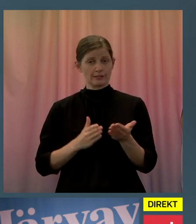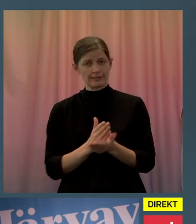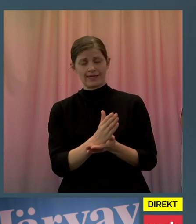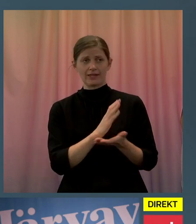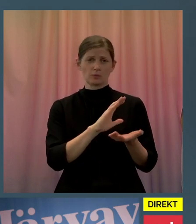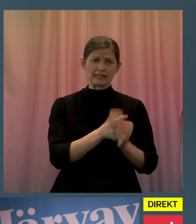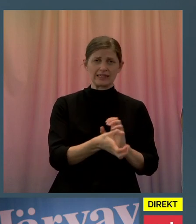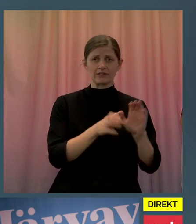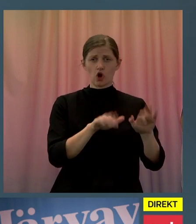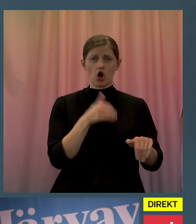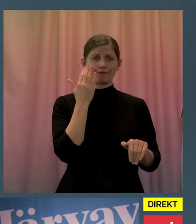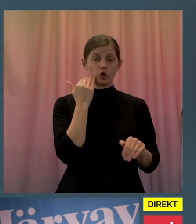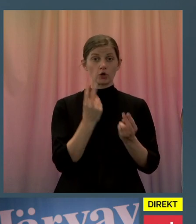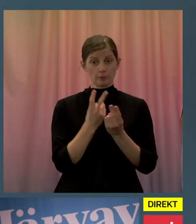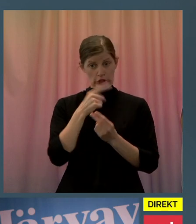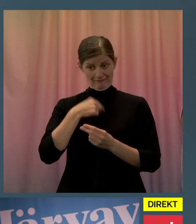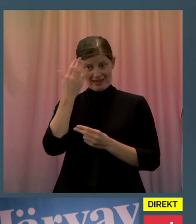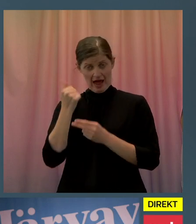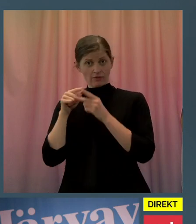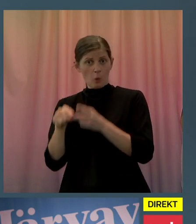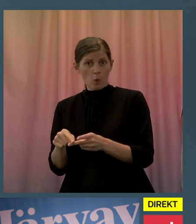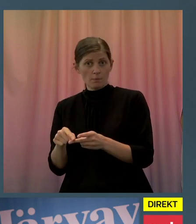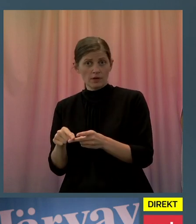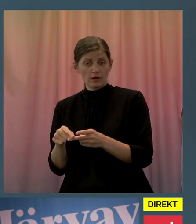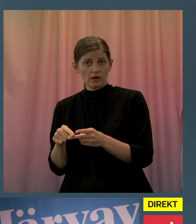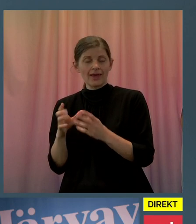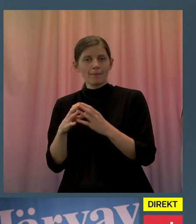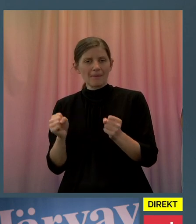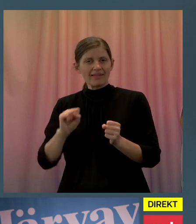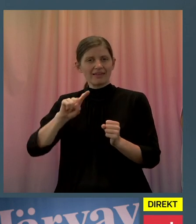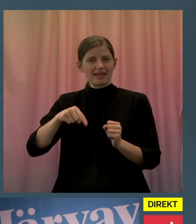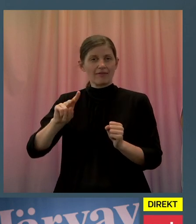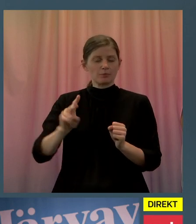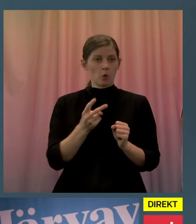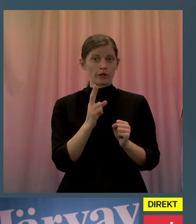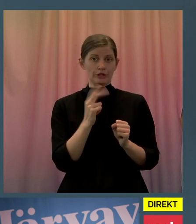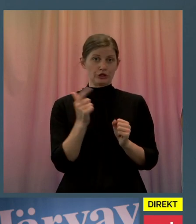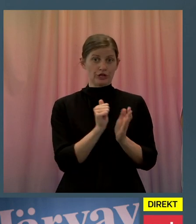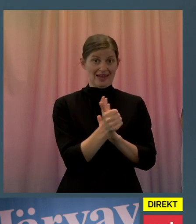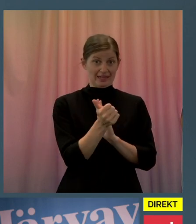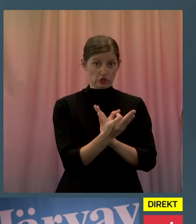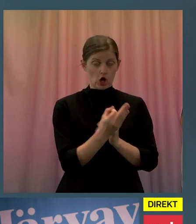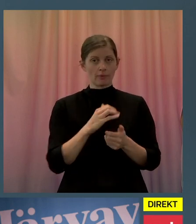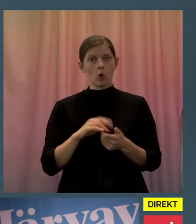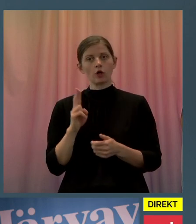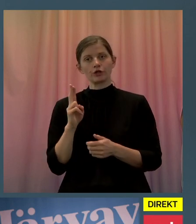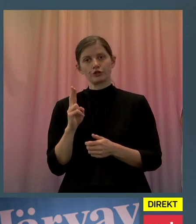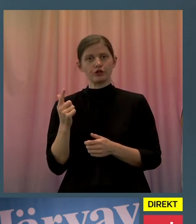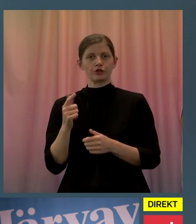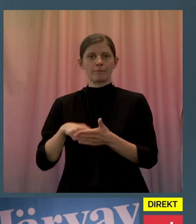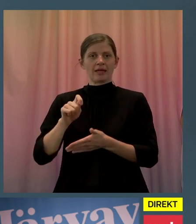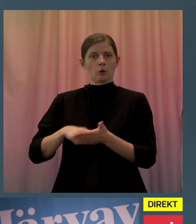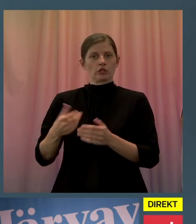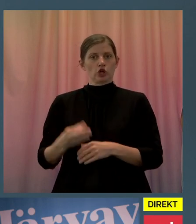kriser och vi kan göra det igen. Men det kommer kräva både ett nytt ledarskap och ett nytt